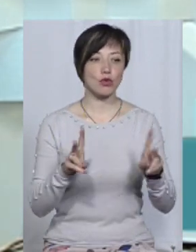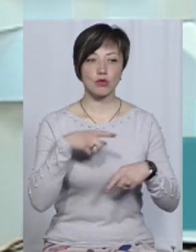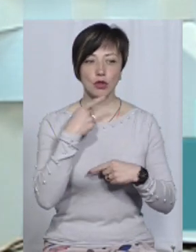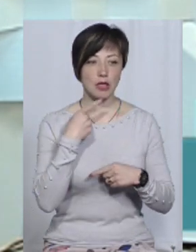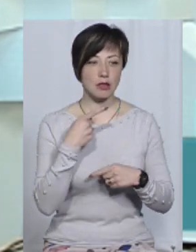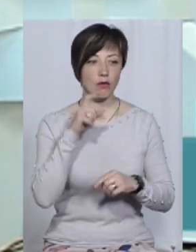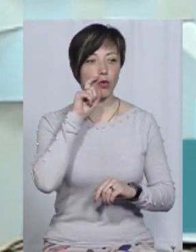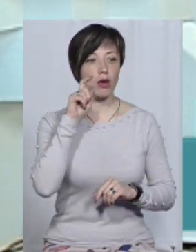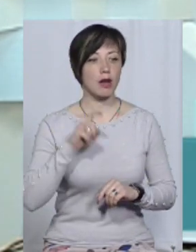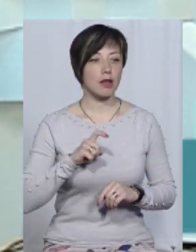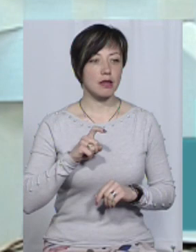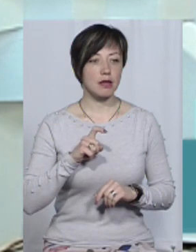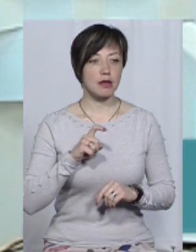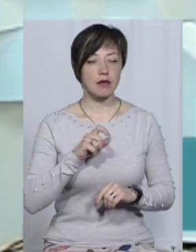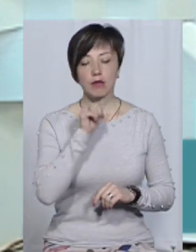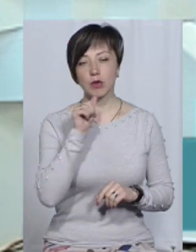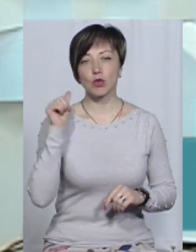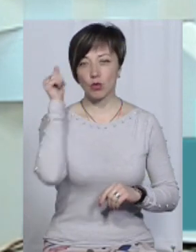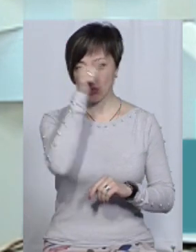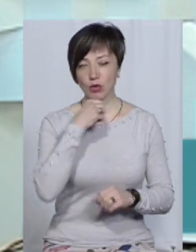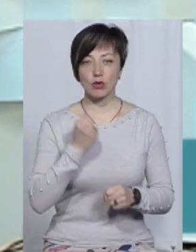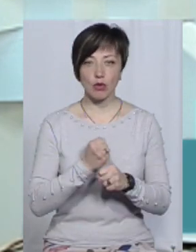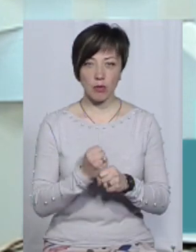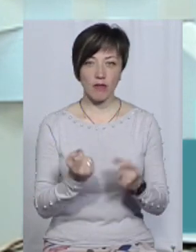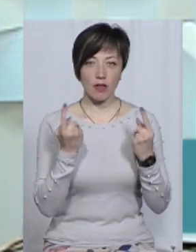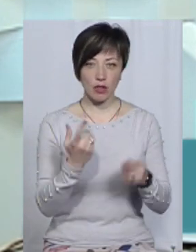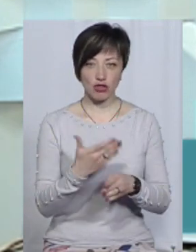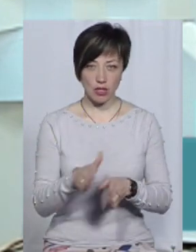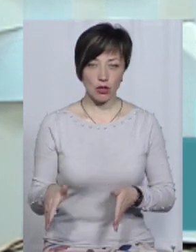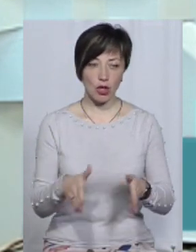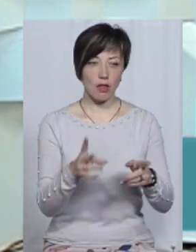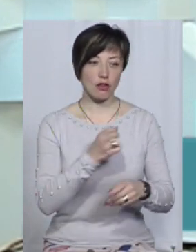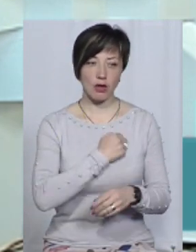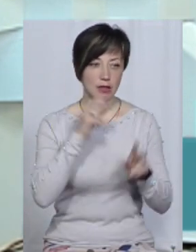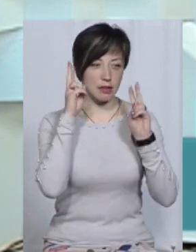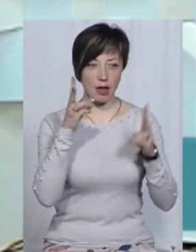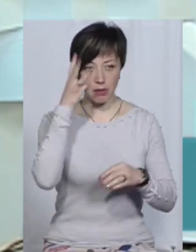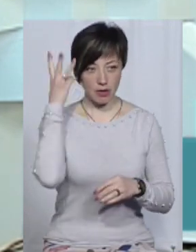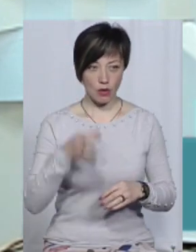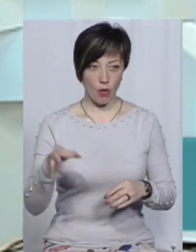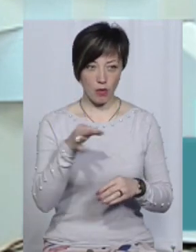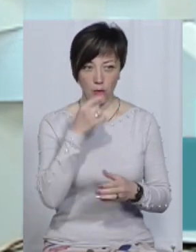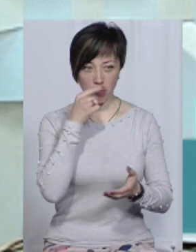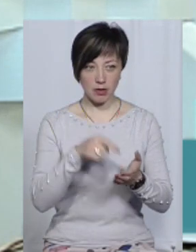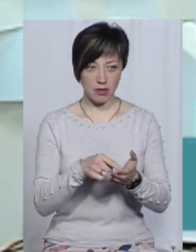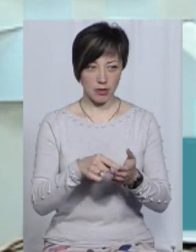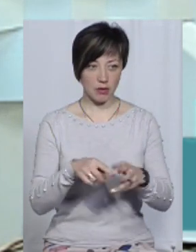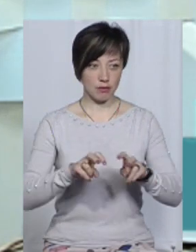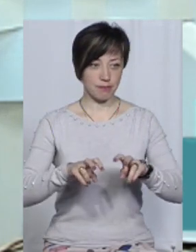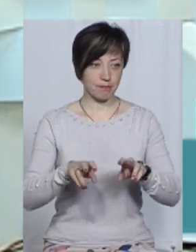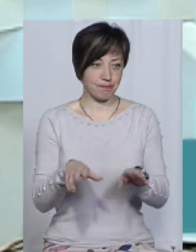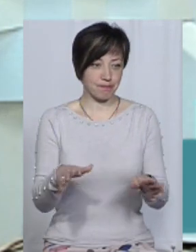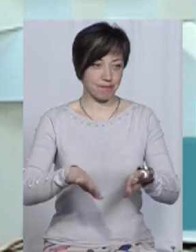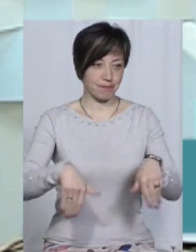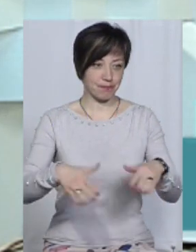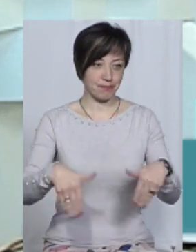казав, наприклад, в Україні в минулому році зроблена велика частина доріг. На жаль, я не знаю, чому Хмельницька область опинилась в аутсайдерах, це